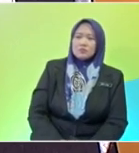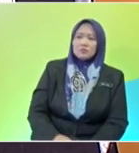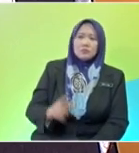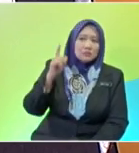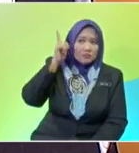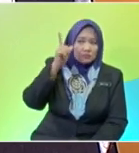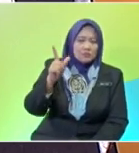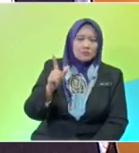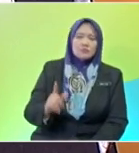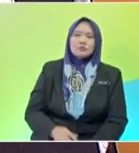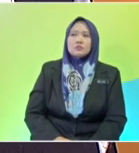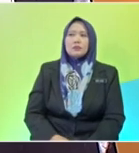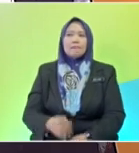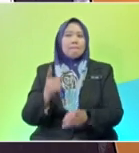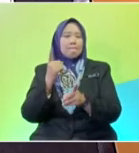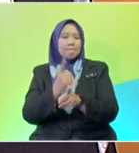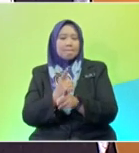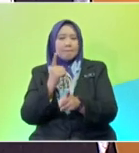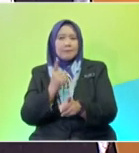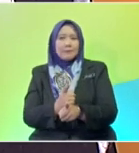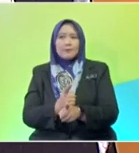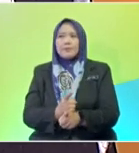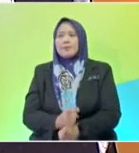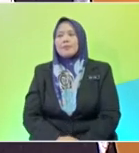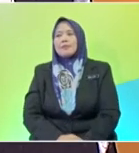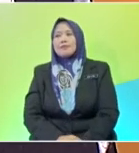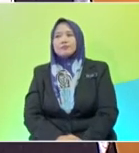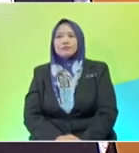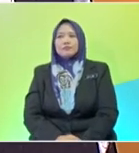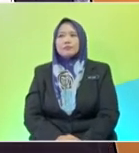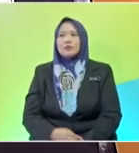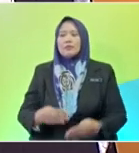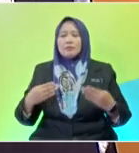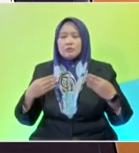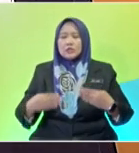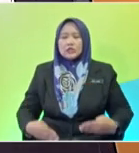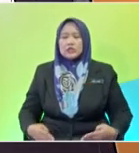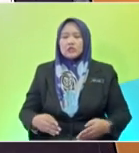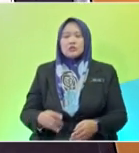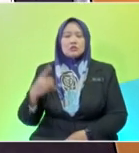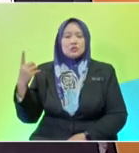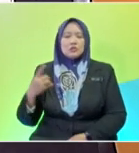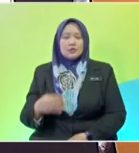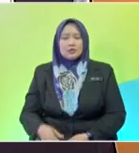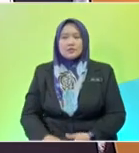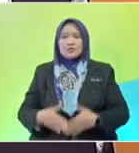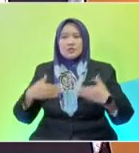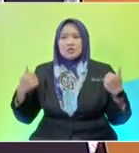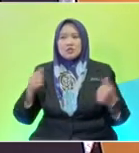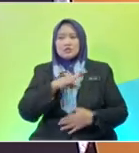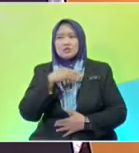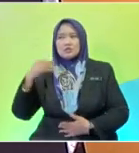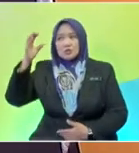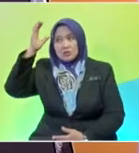besaran badan betul kedua badan sentase sehat dan cerdas betul Aryo